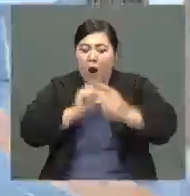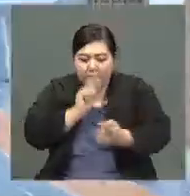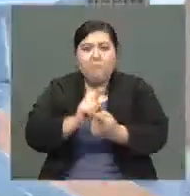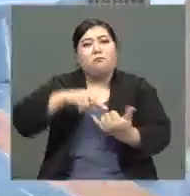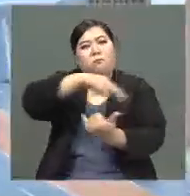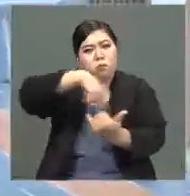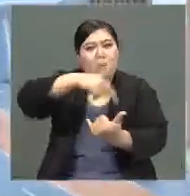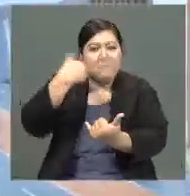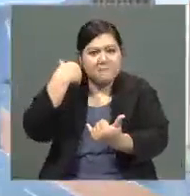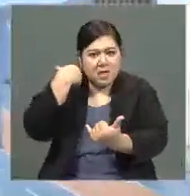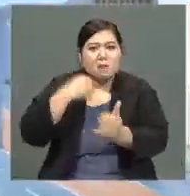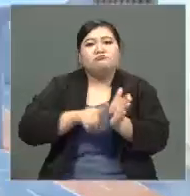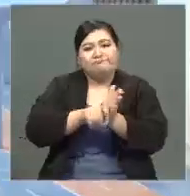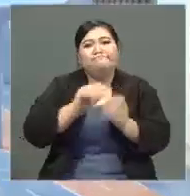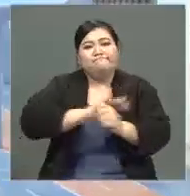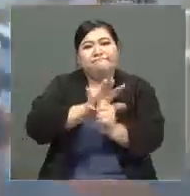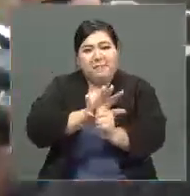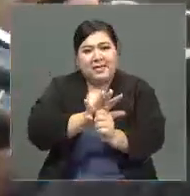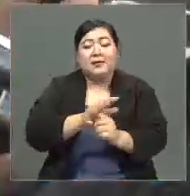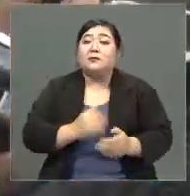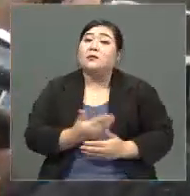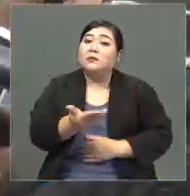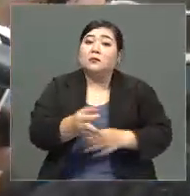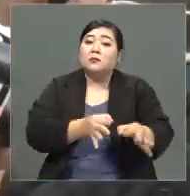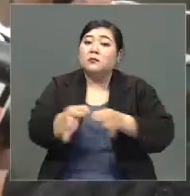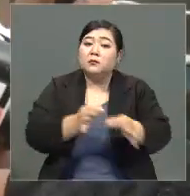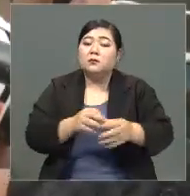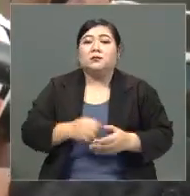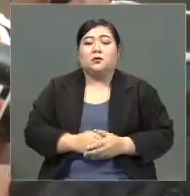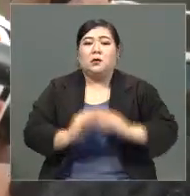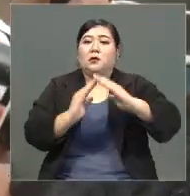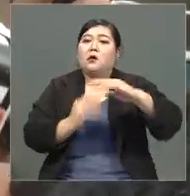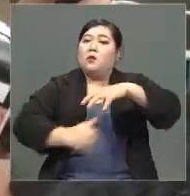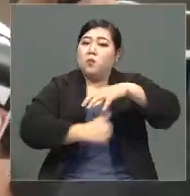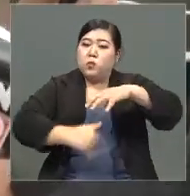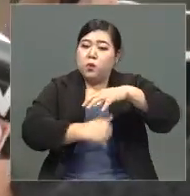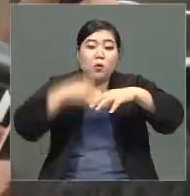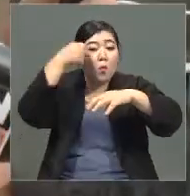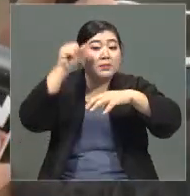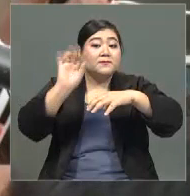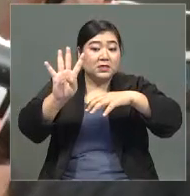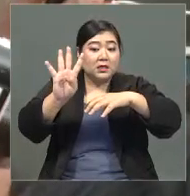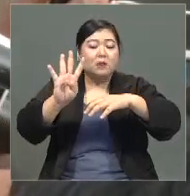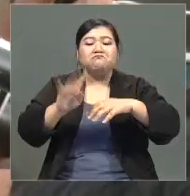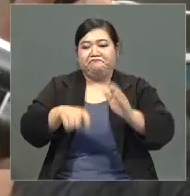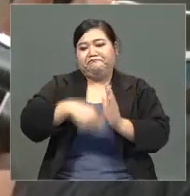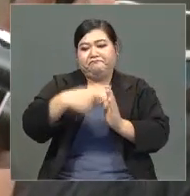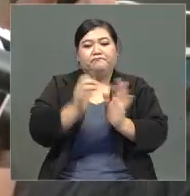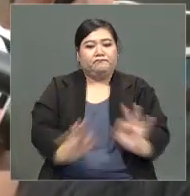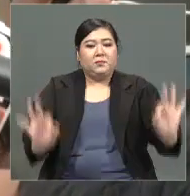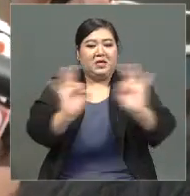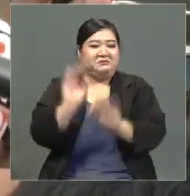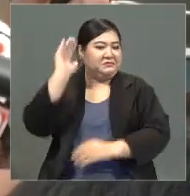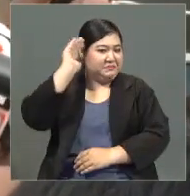ประเด็นนี้เพิ่มเติมอีกหนึ่งเรื่องค่ะ การสเตทควอรันทีน14วันเนี่ยเป็นมาตรการที่เชื่อถือได้เพราะว่